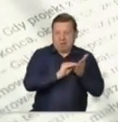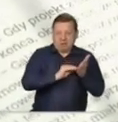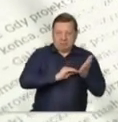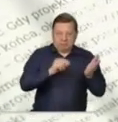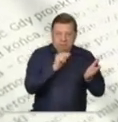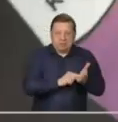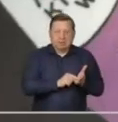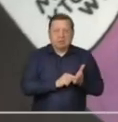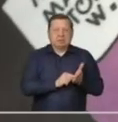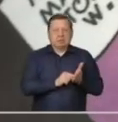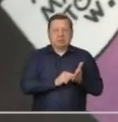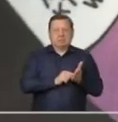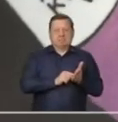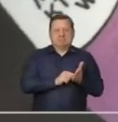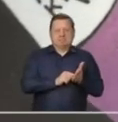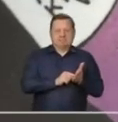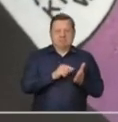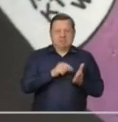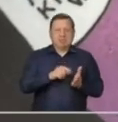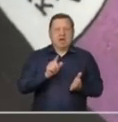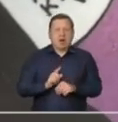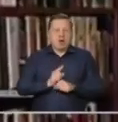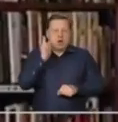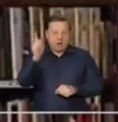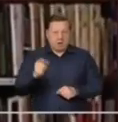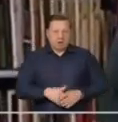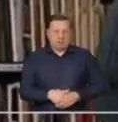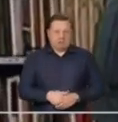stadia zdobywania kosmosu.